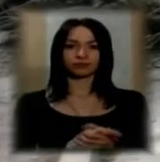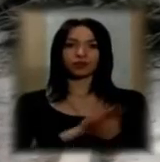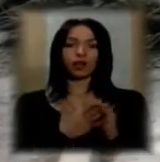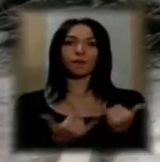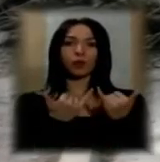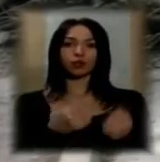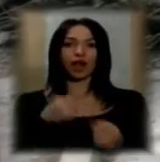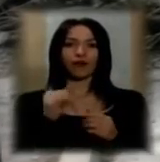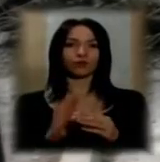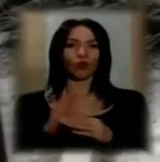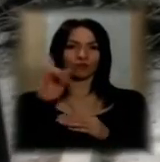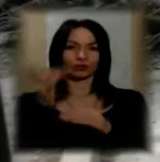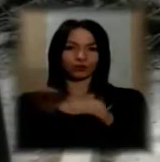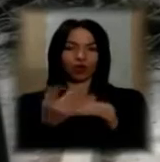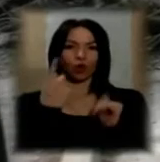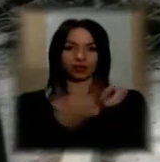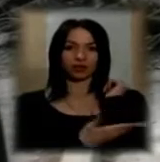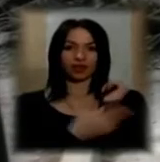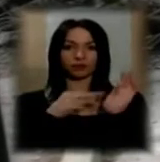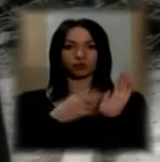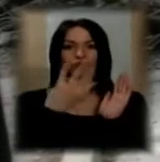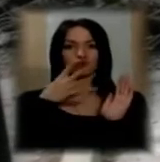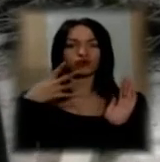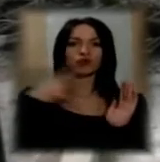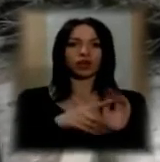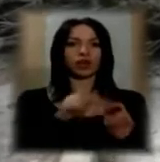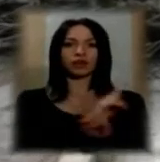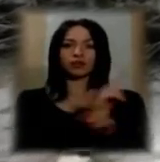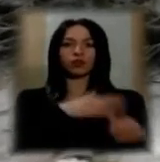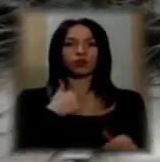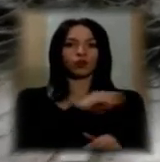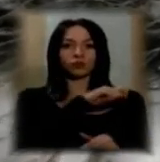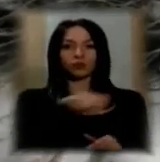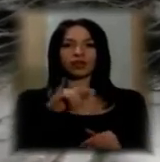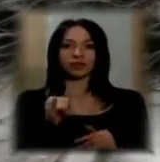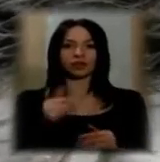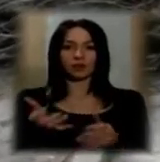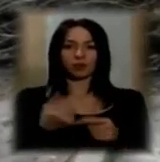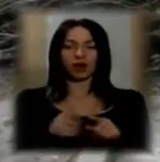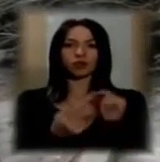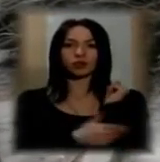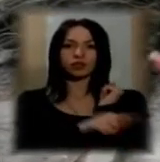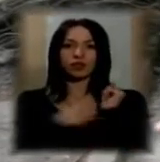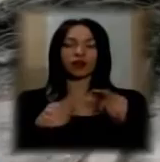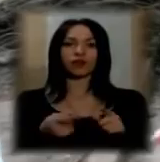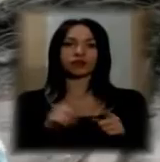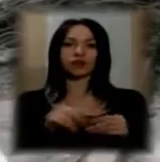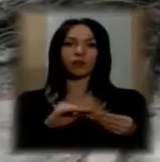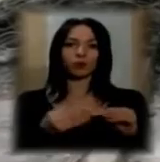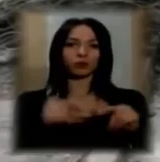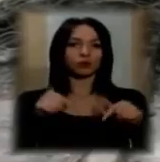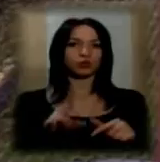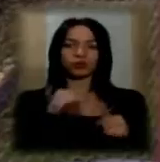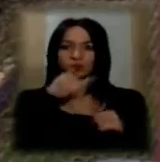одне дерево – 4 тисячі. Сюди ніхто не хоче їхати і братися за ці дерева. Це проблематично. Сюди не під'їхати